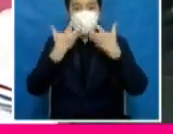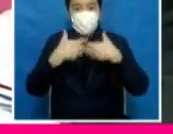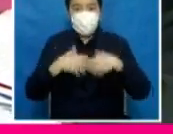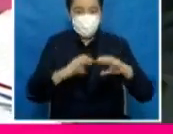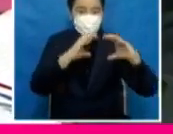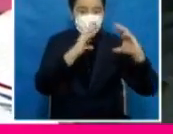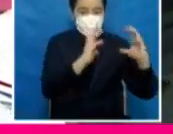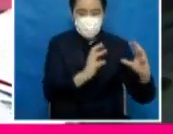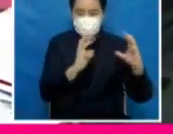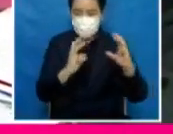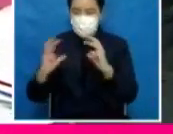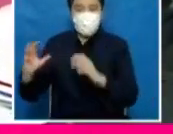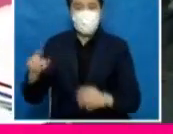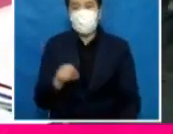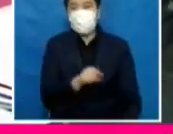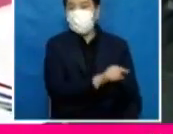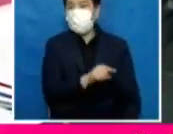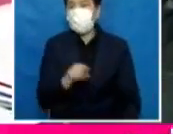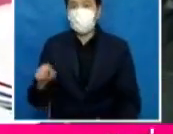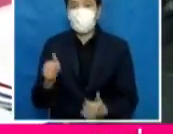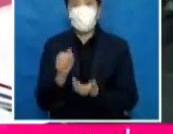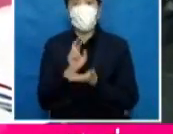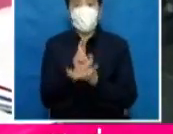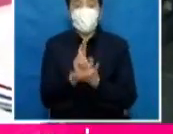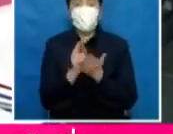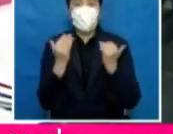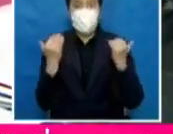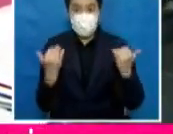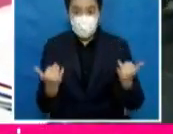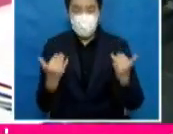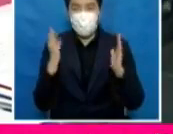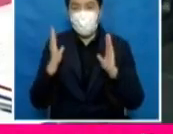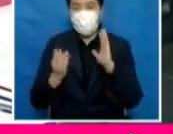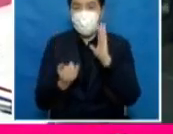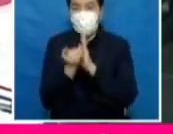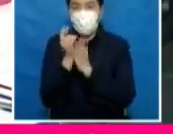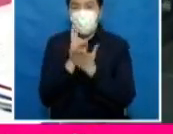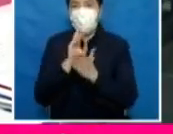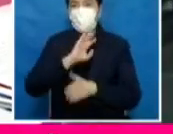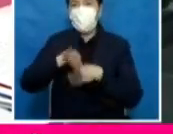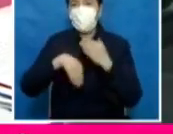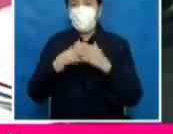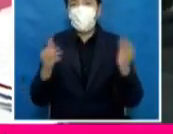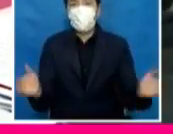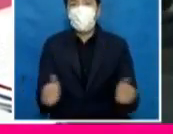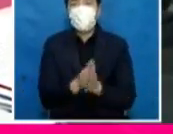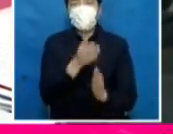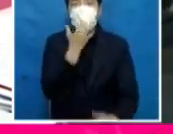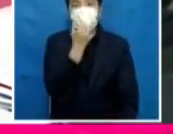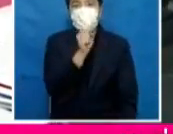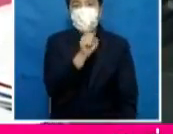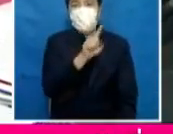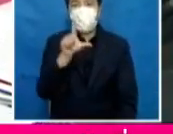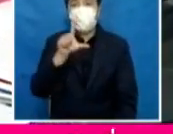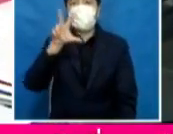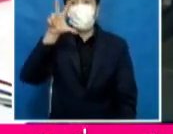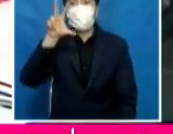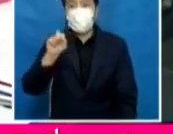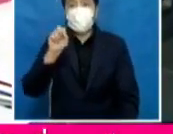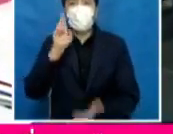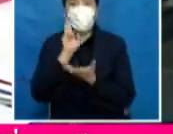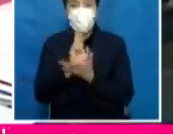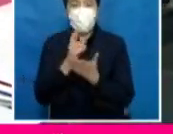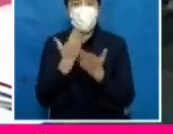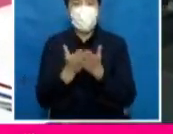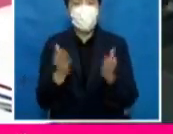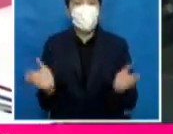างวัลไฟฟ้าอัตโนมัติทำการออกรางวัลนะคะและในครั้งนี้จะมีผู้ถูกรางวัลกว่า11ล้าน3แสนอันดับค่ะคิดเป็นเงินประม